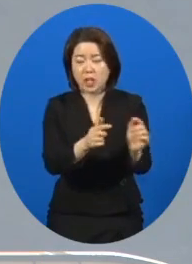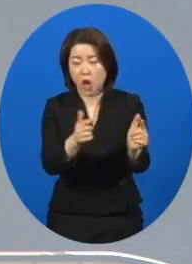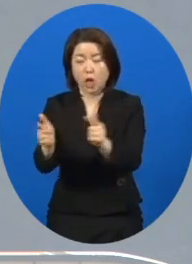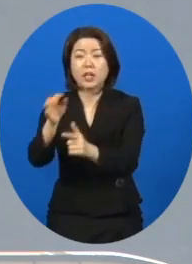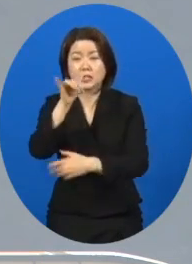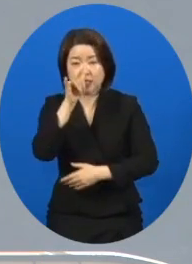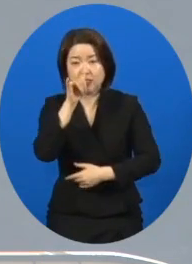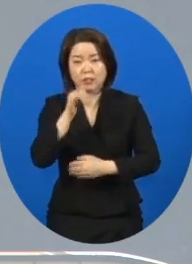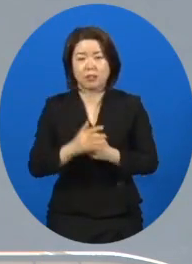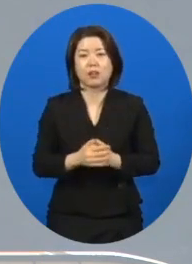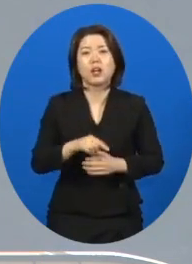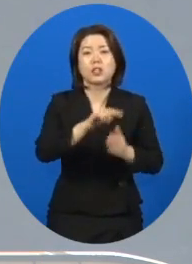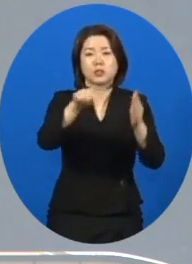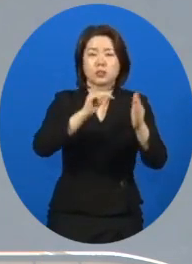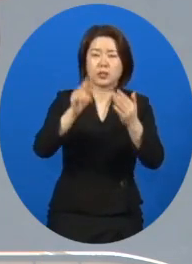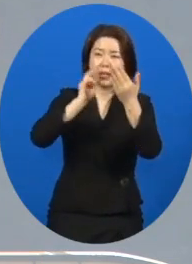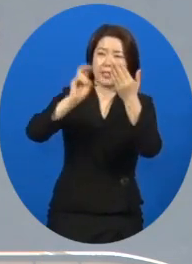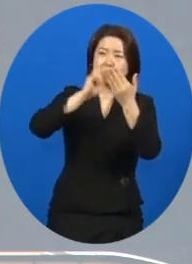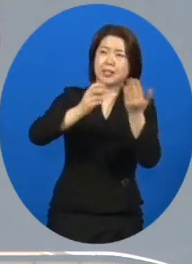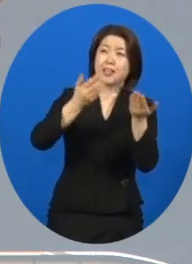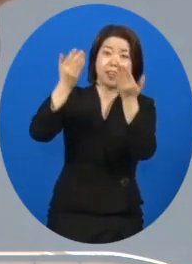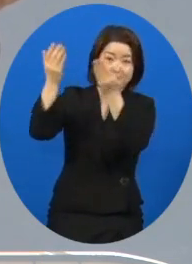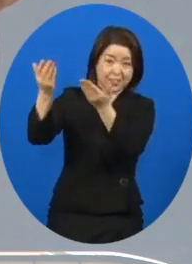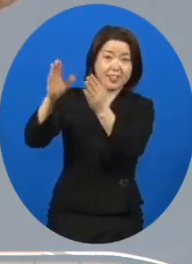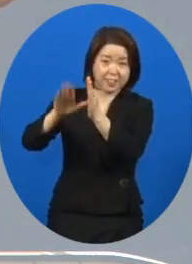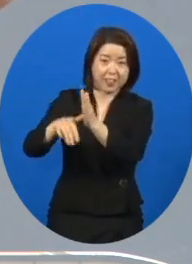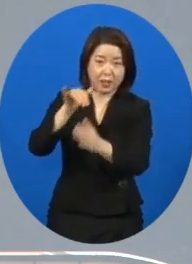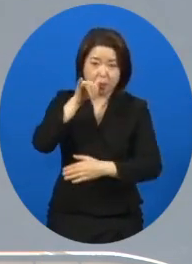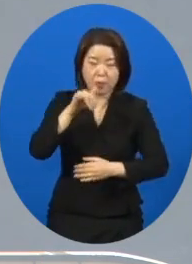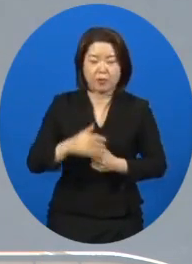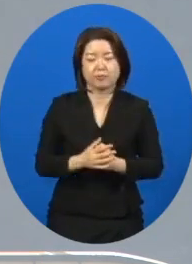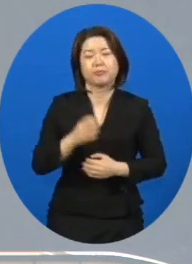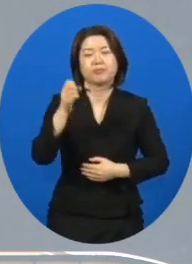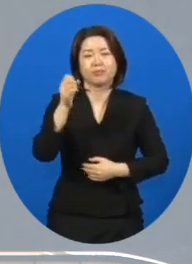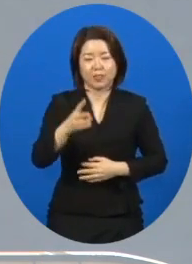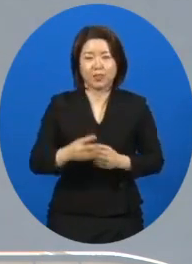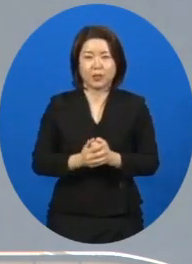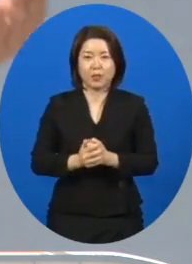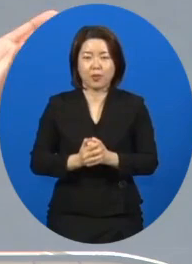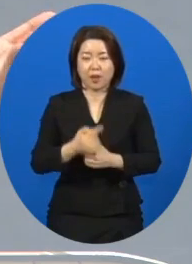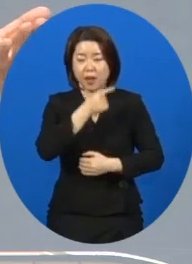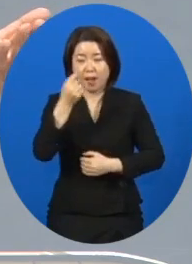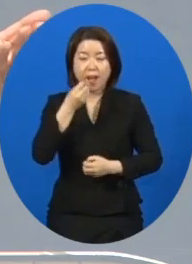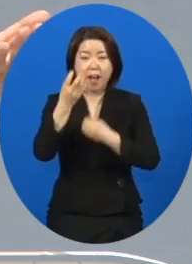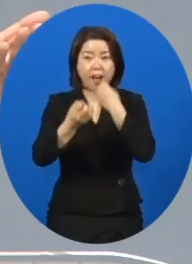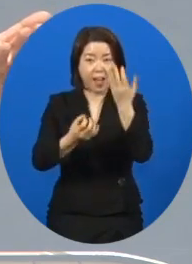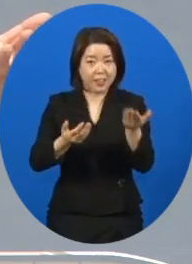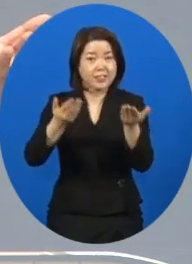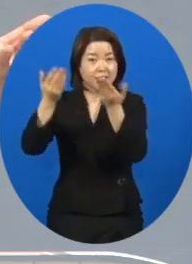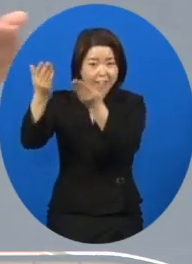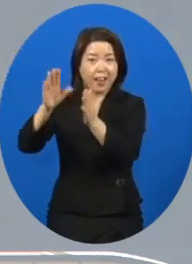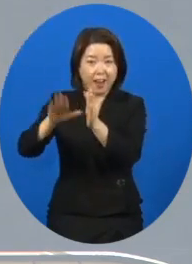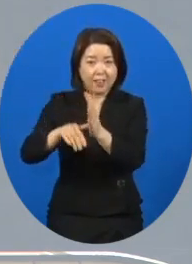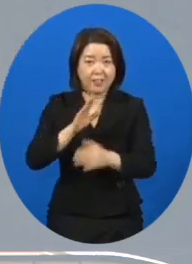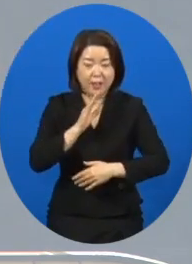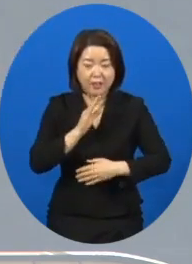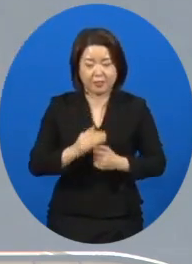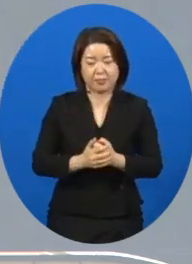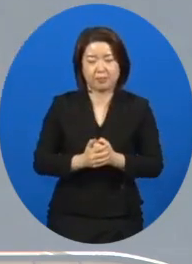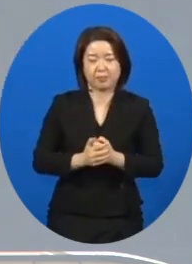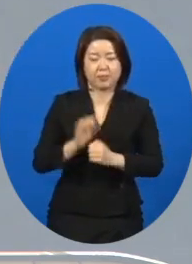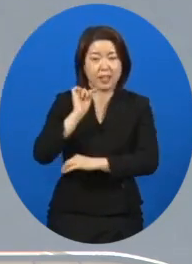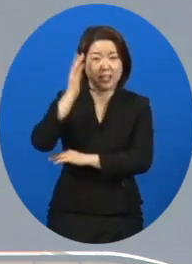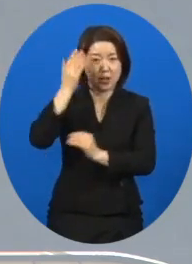방법이 있는데 찬양을 할 때, 그렇죠? 또 간증을 하면서 하나님께